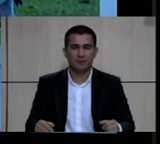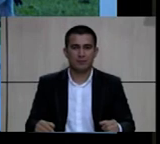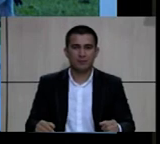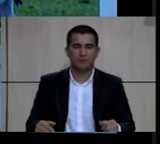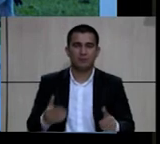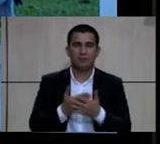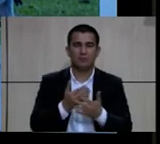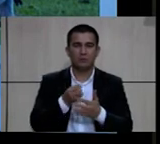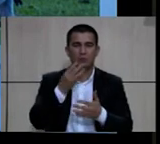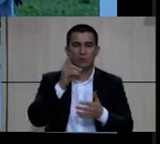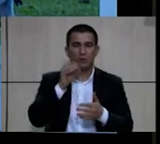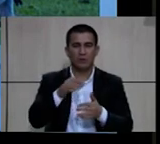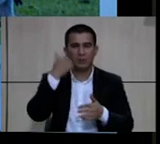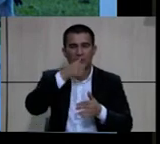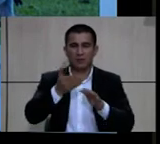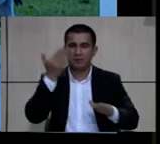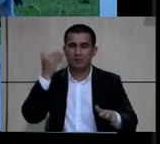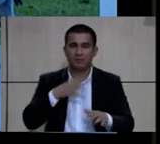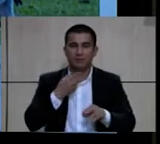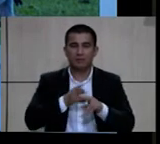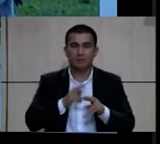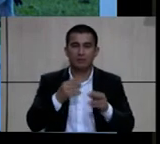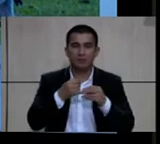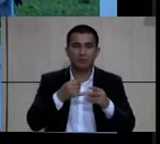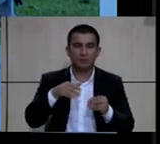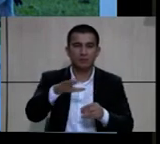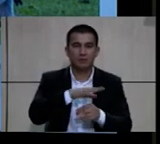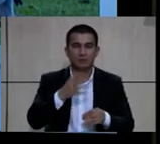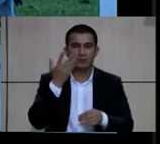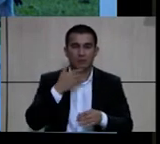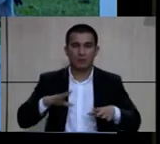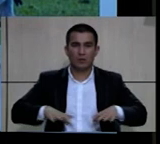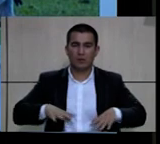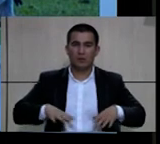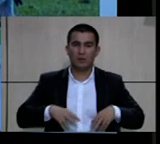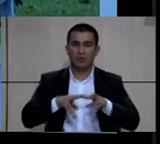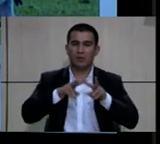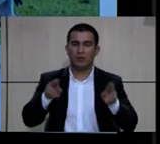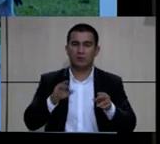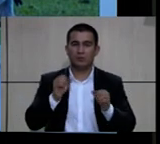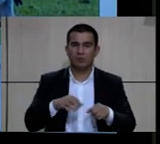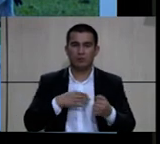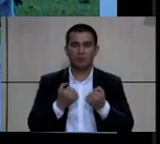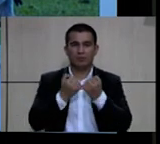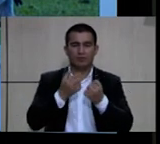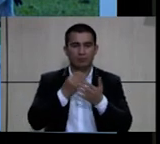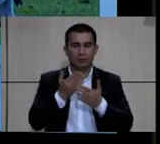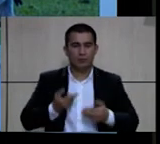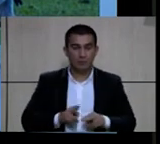100 ming yillar ilgari yerda kenguruni otga tenglashtirishgan turi yashagan.